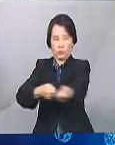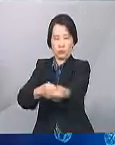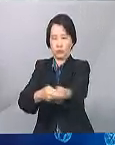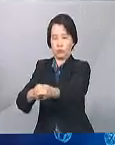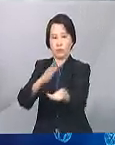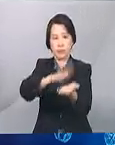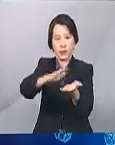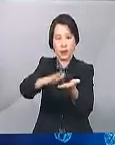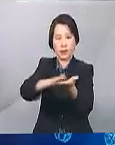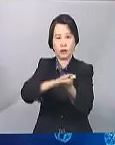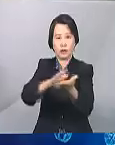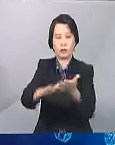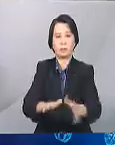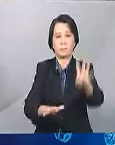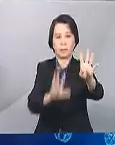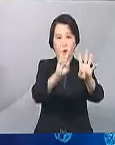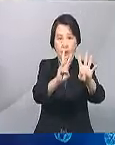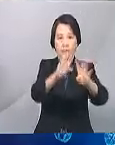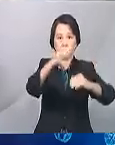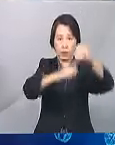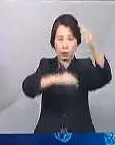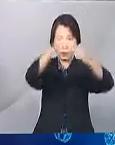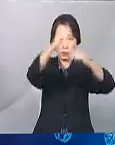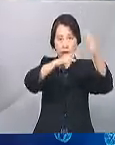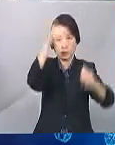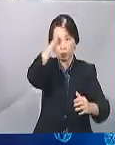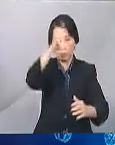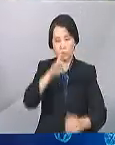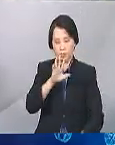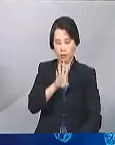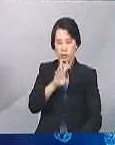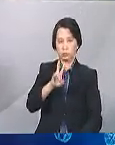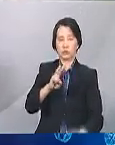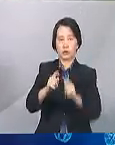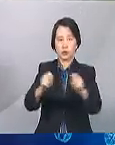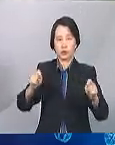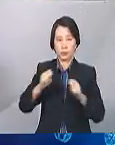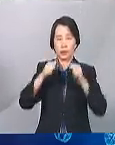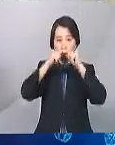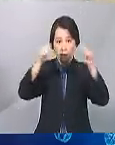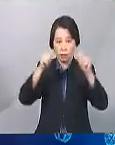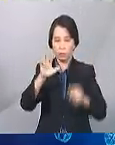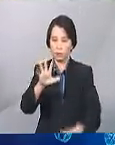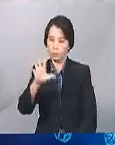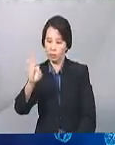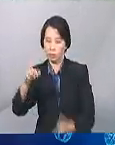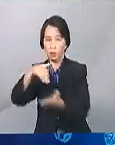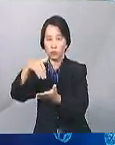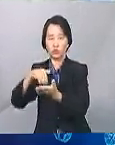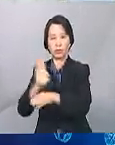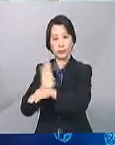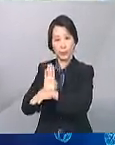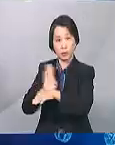merangkumi 46 bangunan kerajaan, 37 tempat awam, 59 pusat